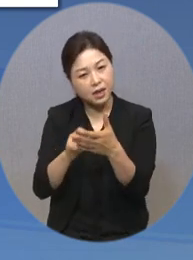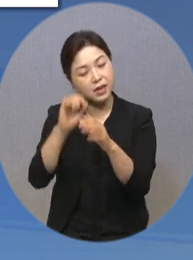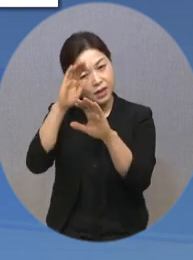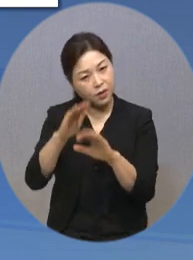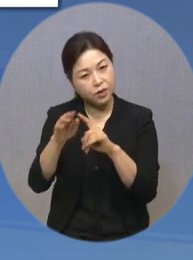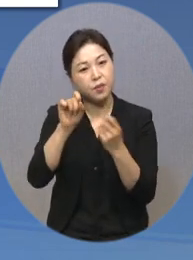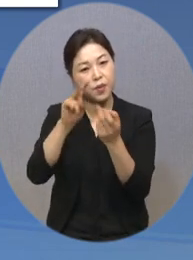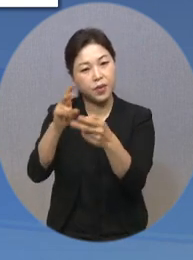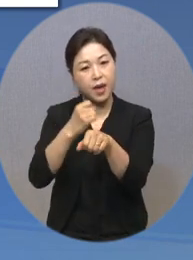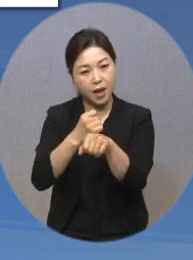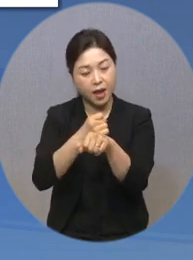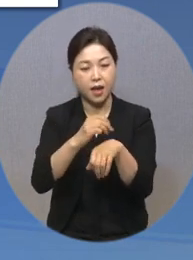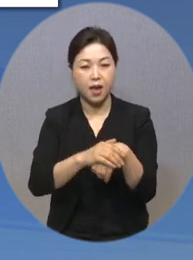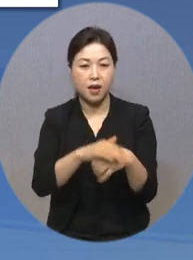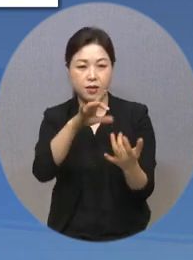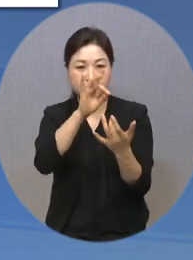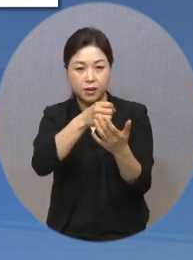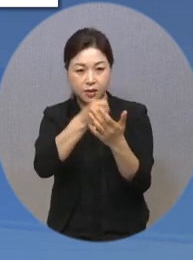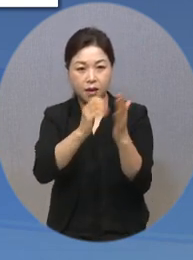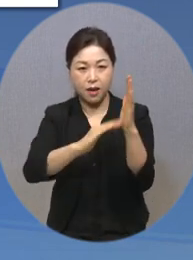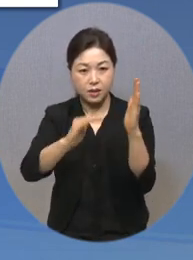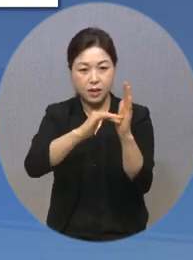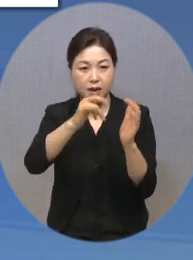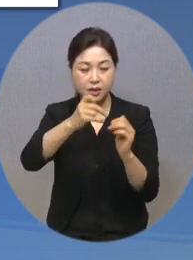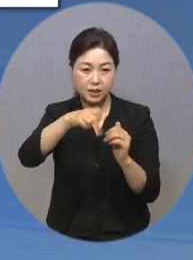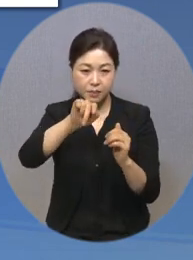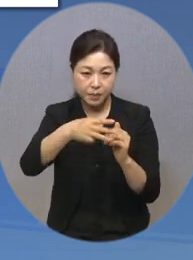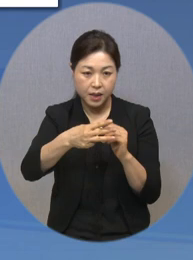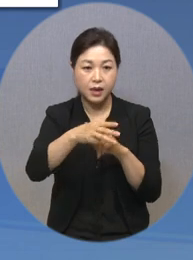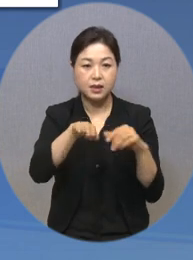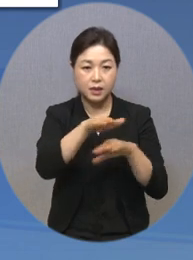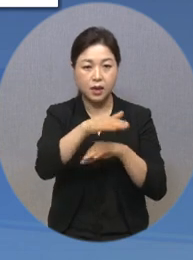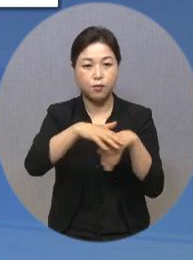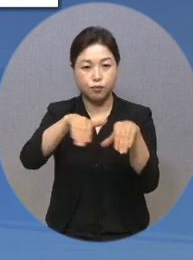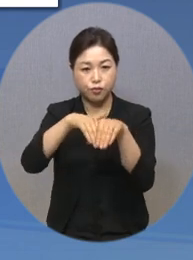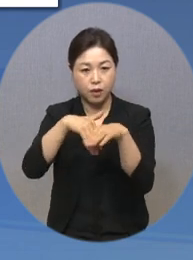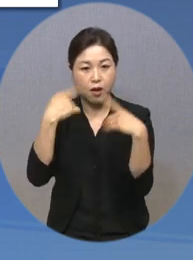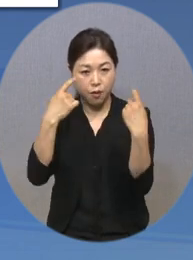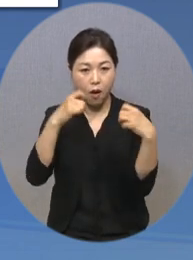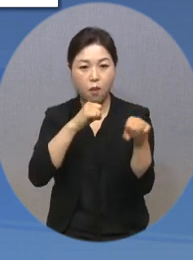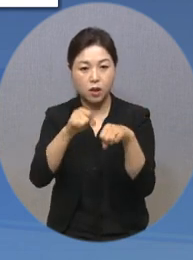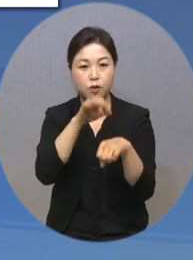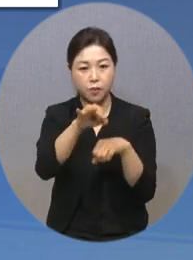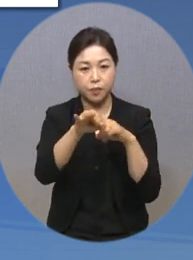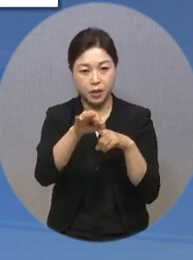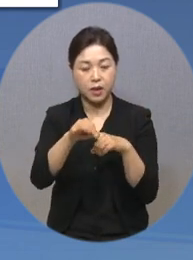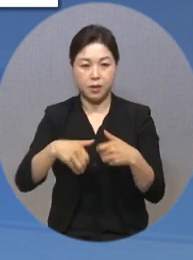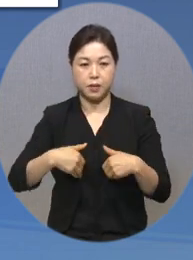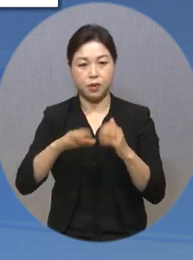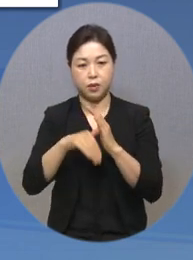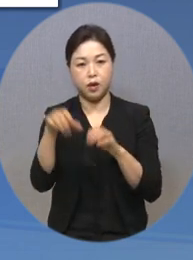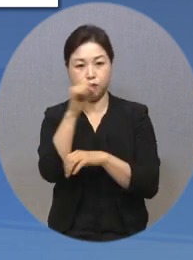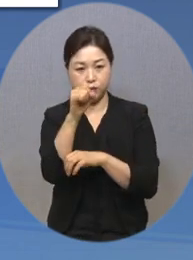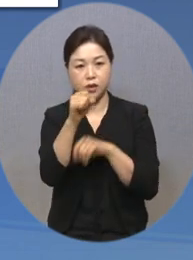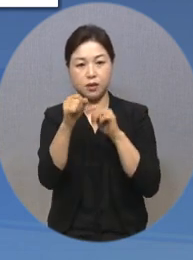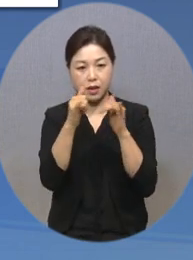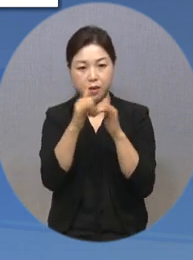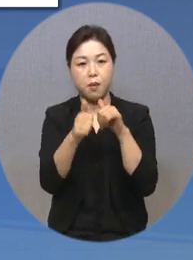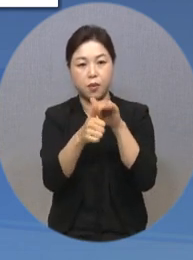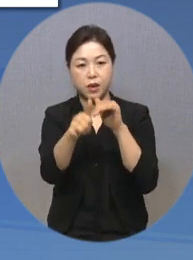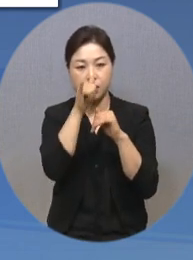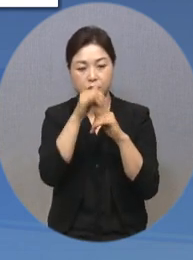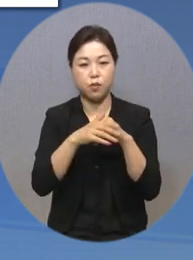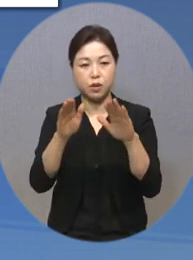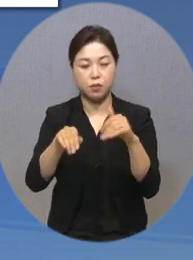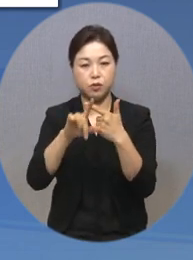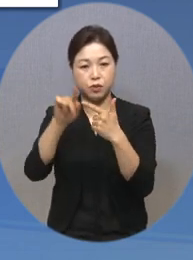이벤트에 선정된 가정에는 카니발 차량과 문화 여가 활동비, 필요시 운전기사를 지원하며 오는